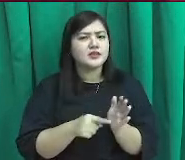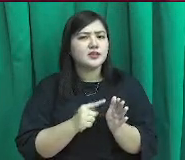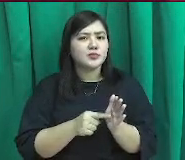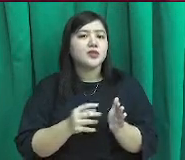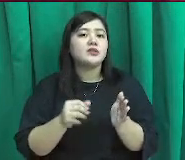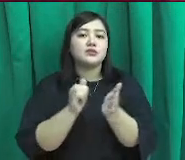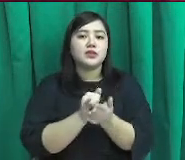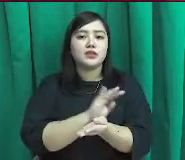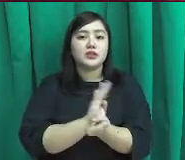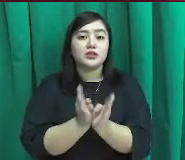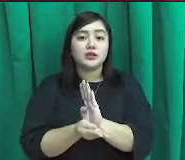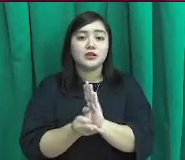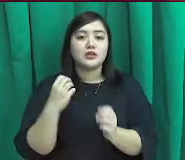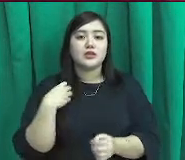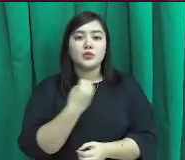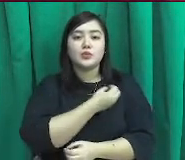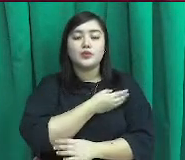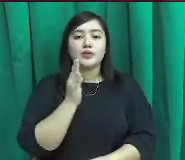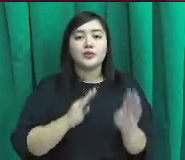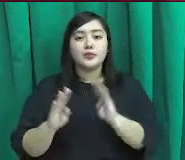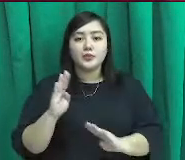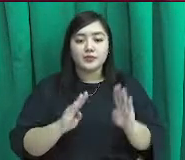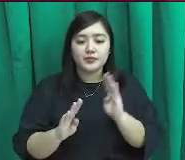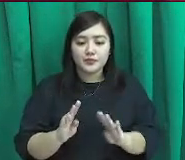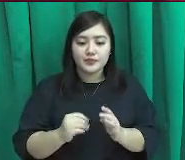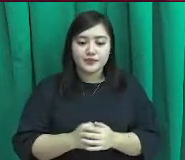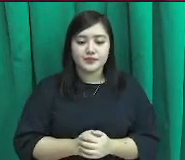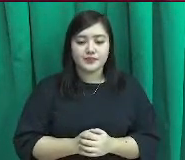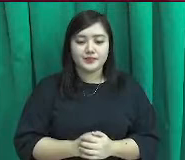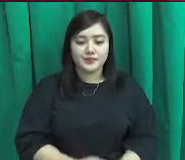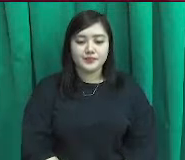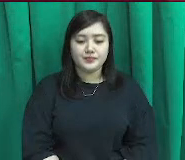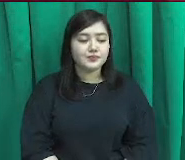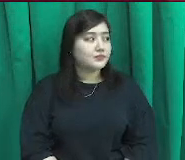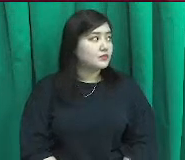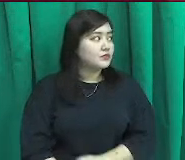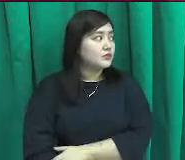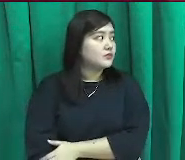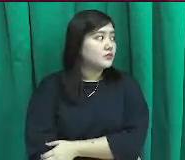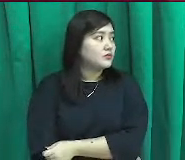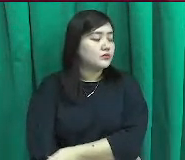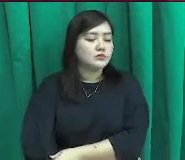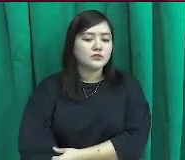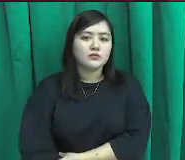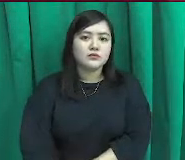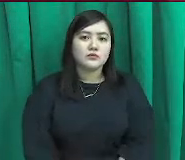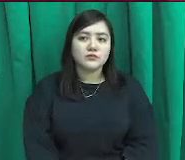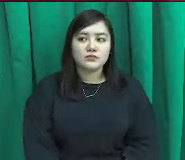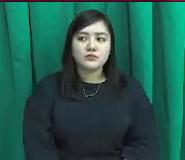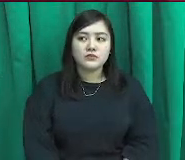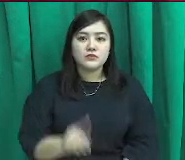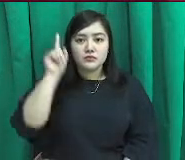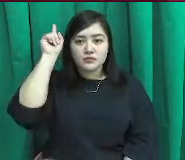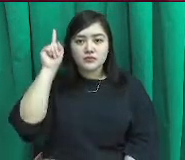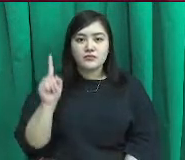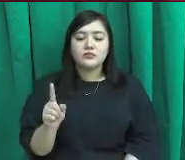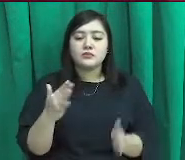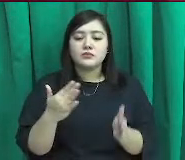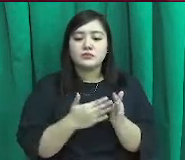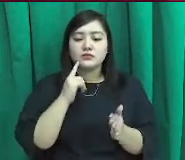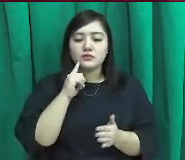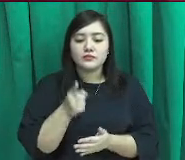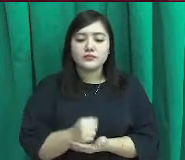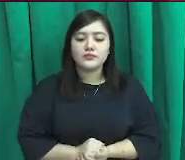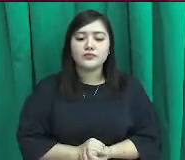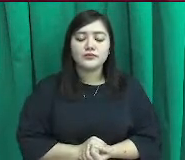naging, nabanggit mo yan, Sir Dennis, noong nakaraan, and yan ay pinasubalian natin lahat. Sinabi ko rin po sa inyo yan, na, lalo na sa side ng mga area